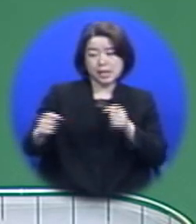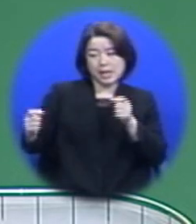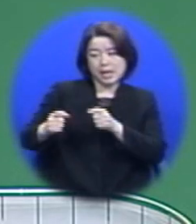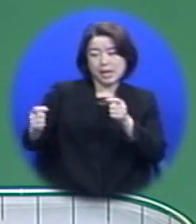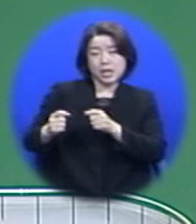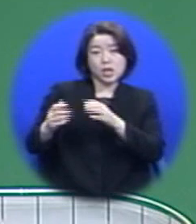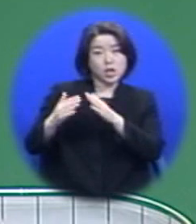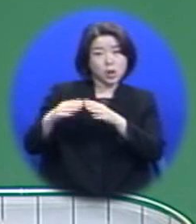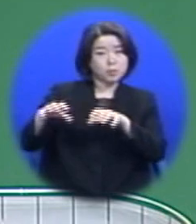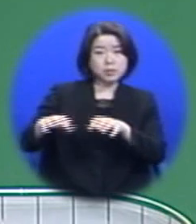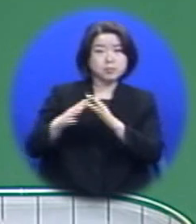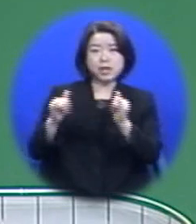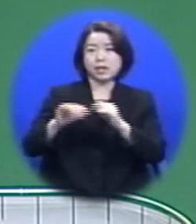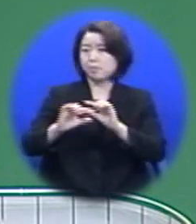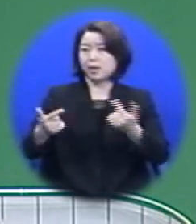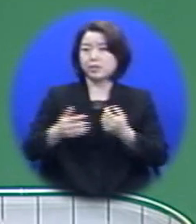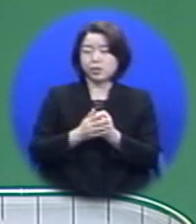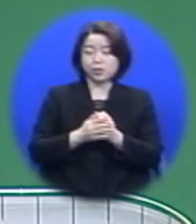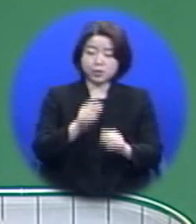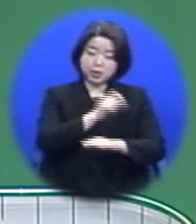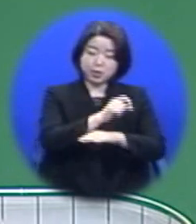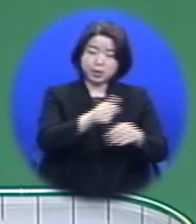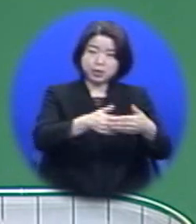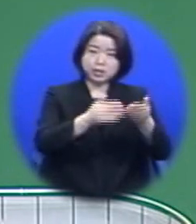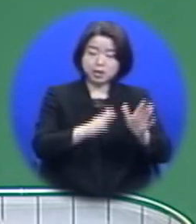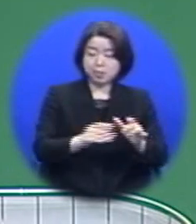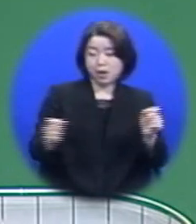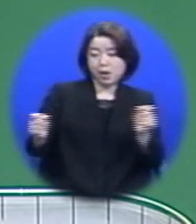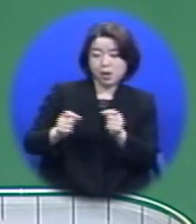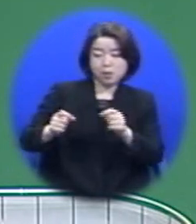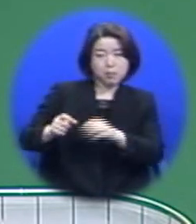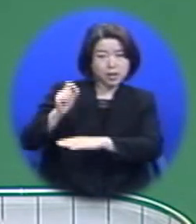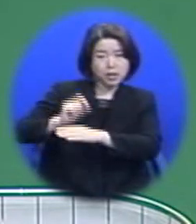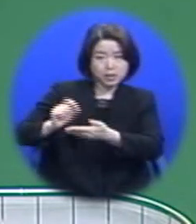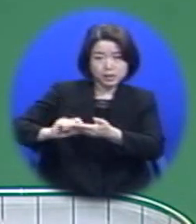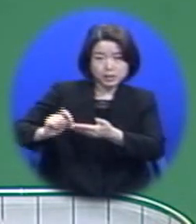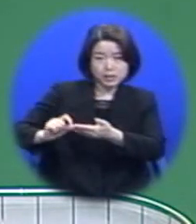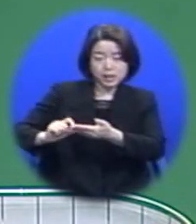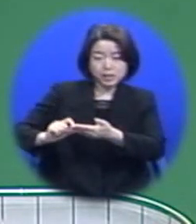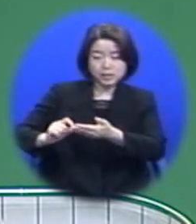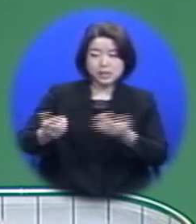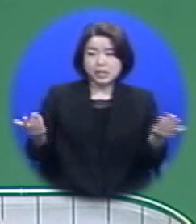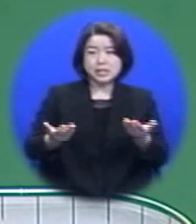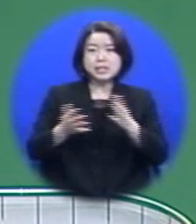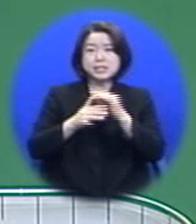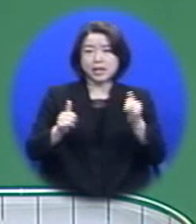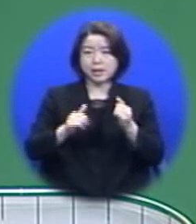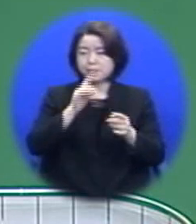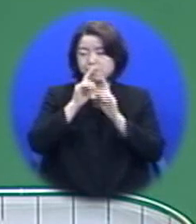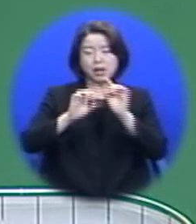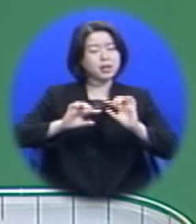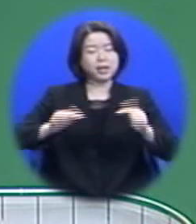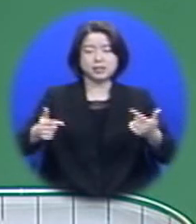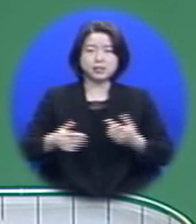아닙니다 사무실에서 옆에 책상에 앉아서 일하는 직장 동료를 말하는게